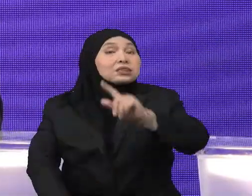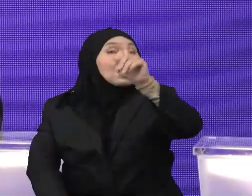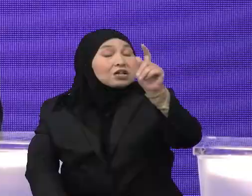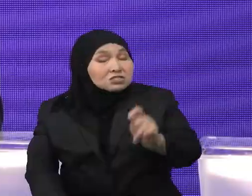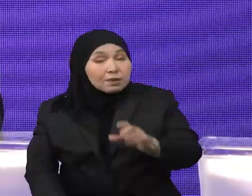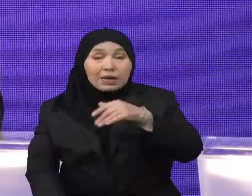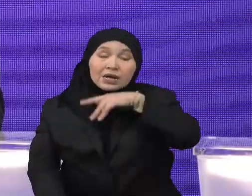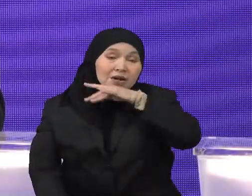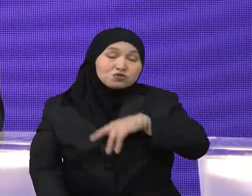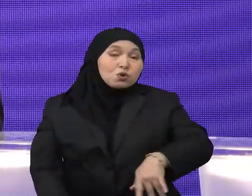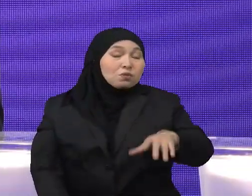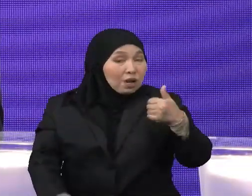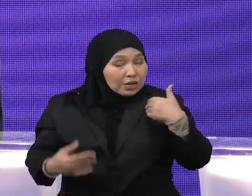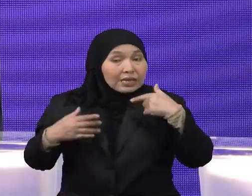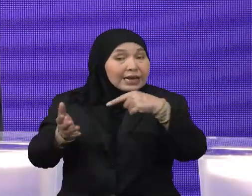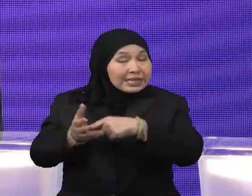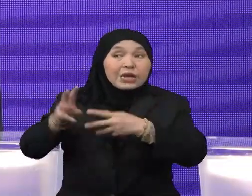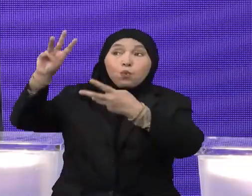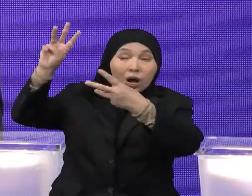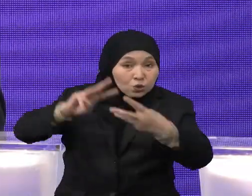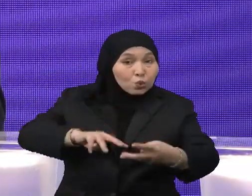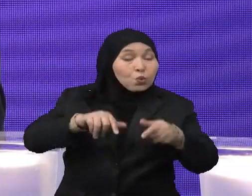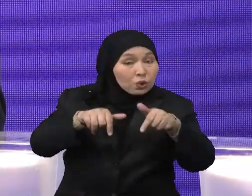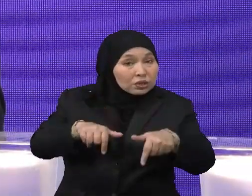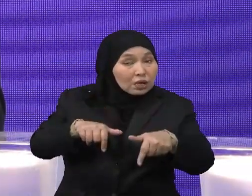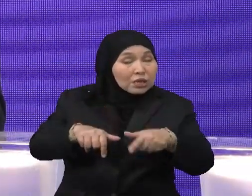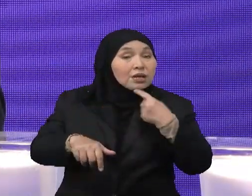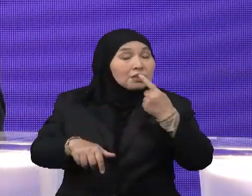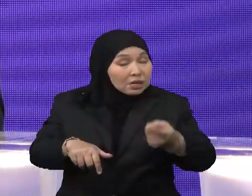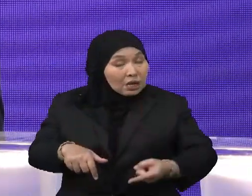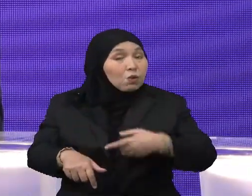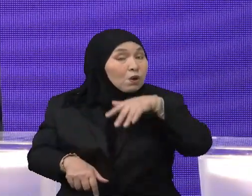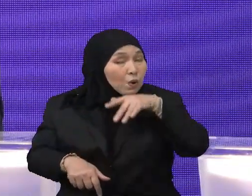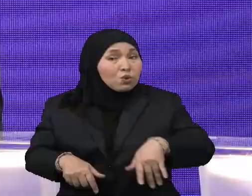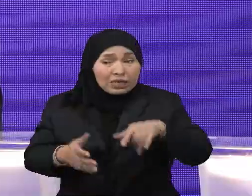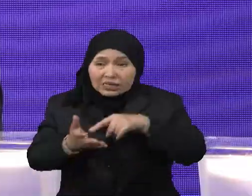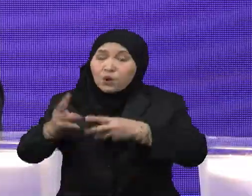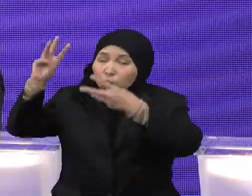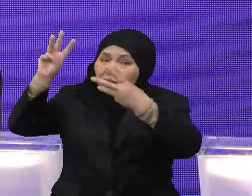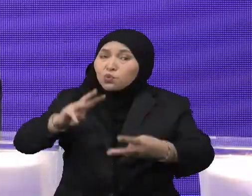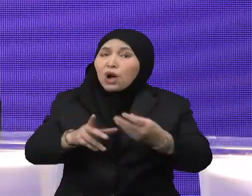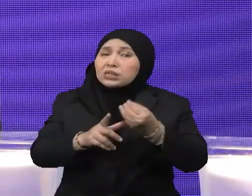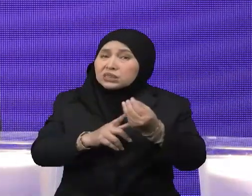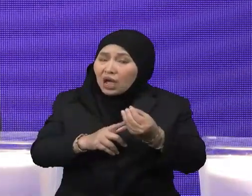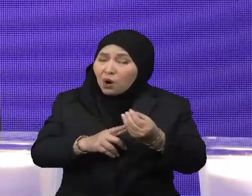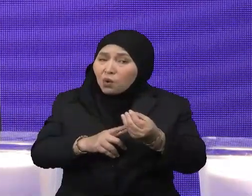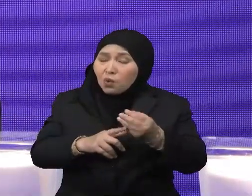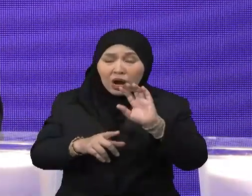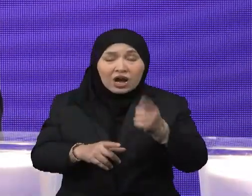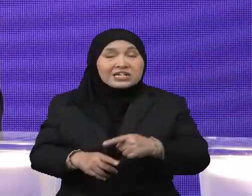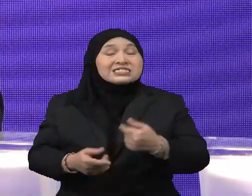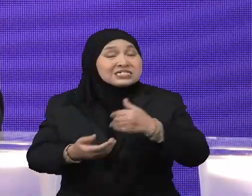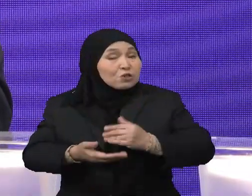Shallallahu Alaihi Wasallam Adakah ini Wahyu api yang dikatakan oleh Nabi ini Adakah ia Wahyu ataupun ijtihad daripada nabi